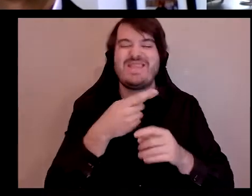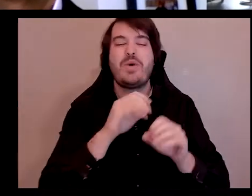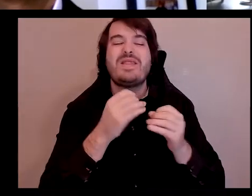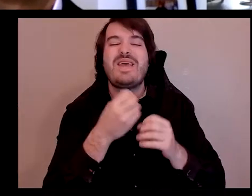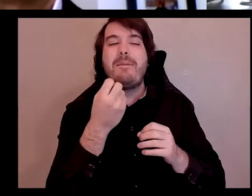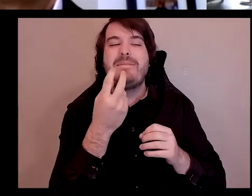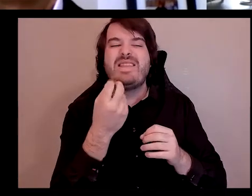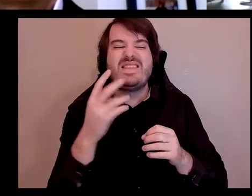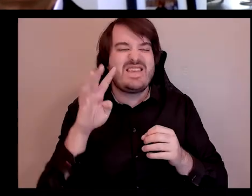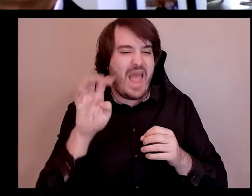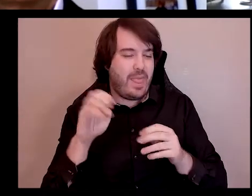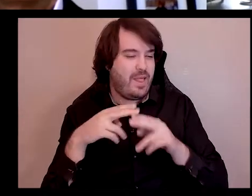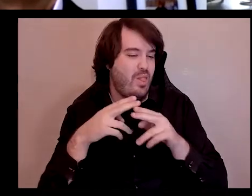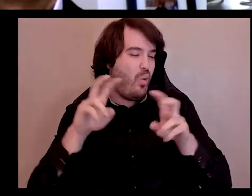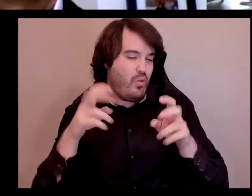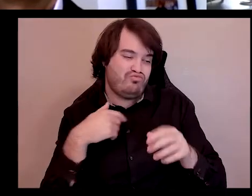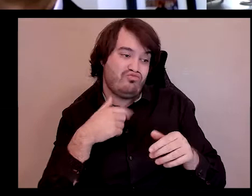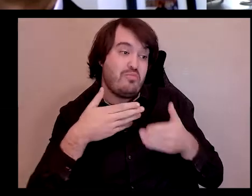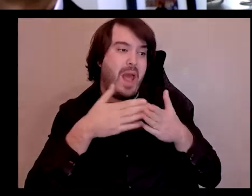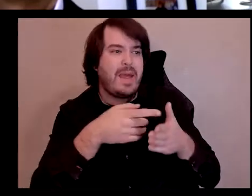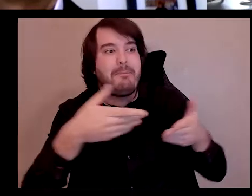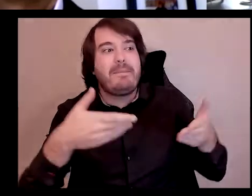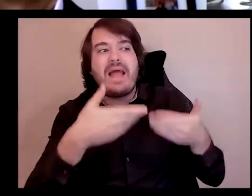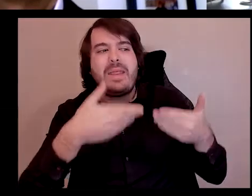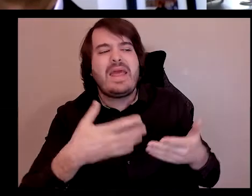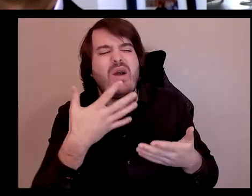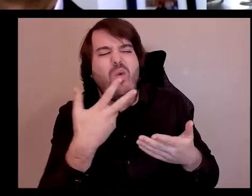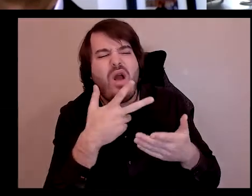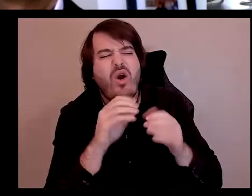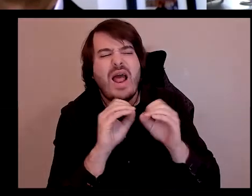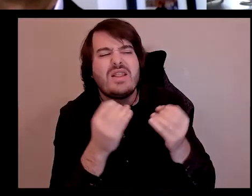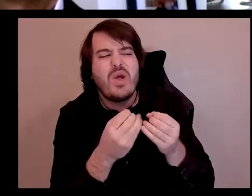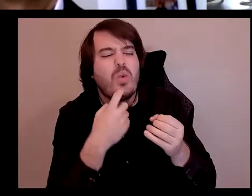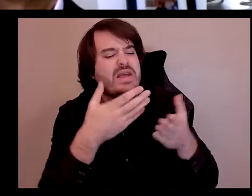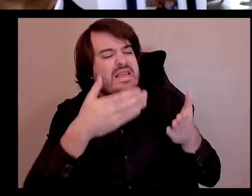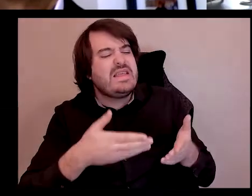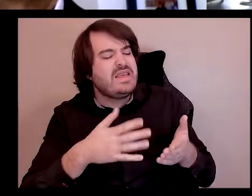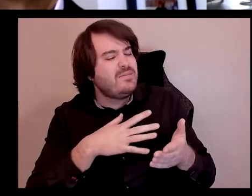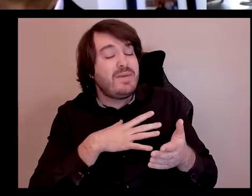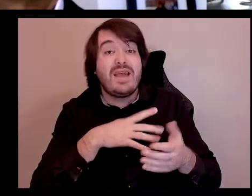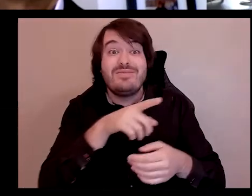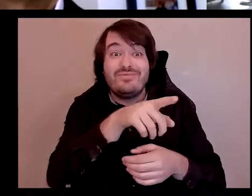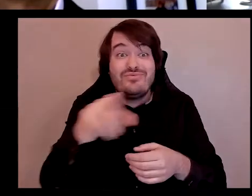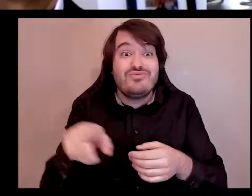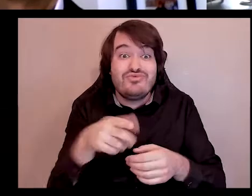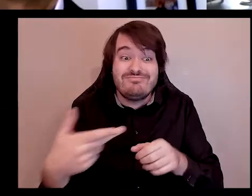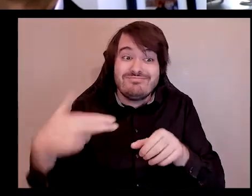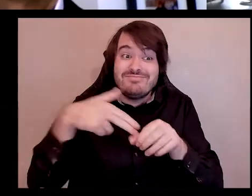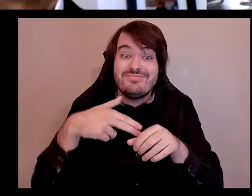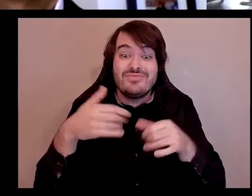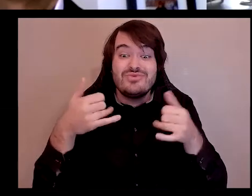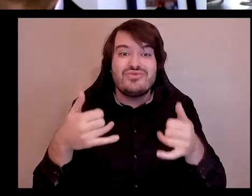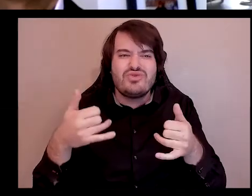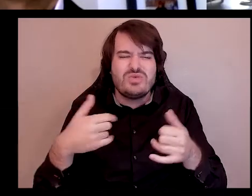Midi 40 et je vais lui demander dans quelques instants de se présenter, évidemment, et de présenter son organisation. Mais pour vous qui êtes venus